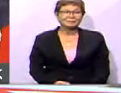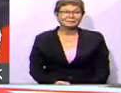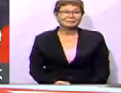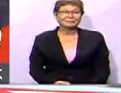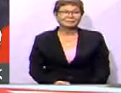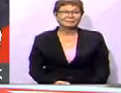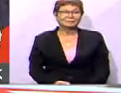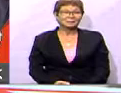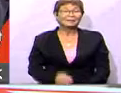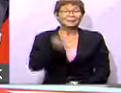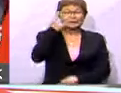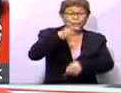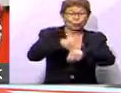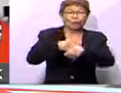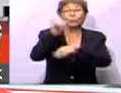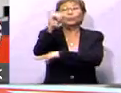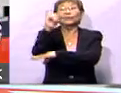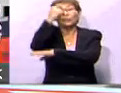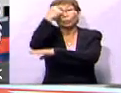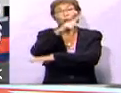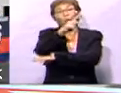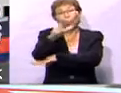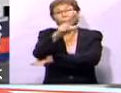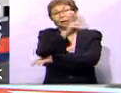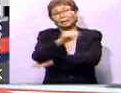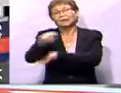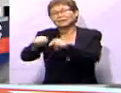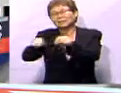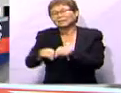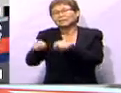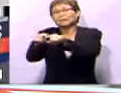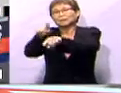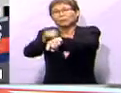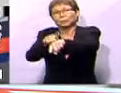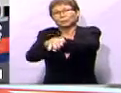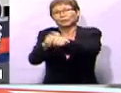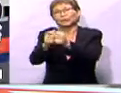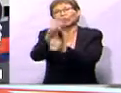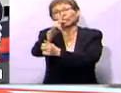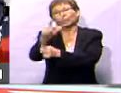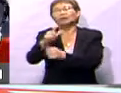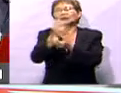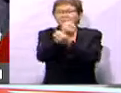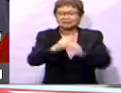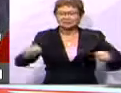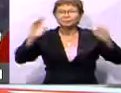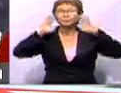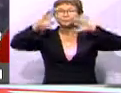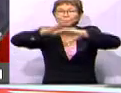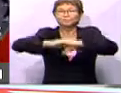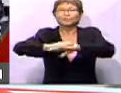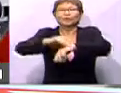Baik, saudara, sebentar tadi telah masuk waktu isyak bagi Kuala Lumpur dan kawasan yang sewaktu dengannya. Selamat menaikkan solat